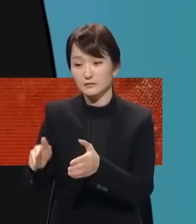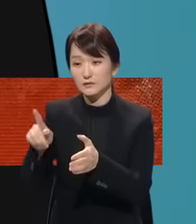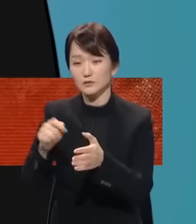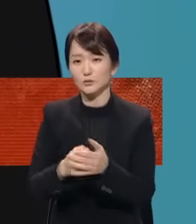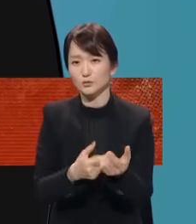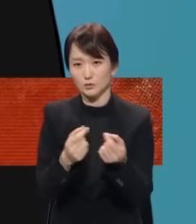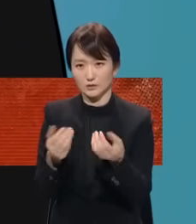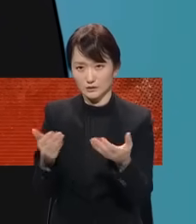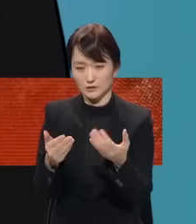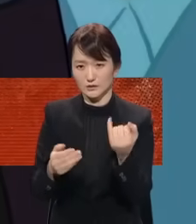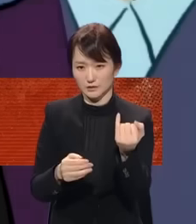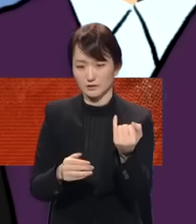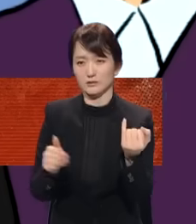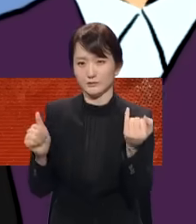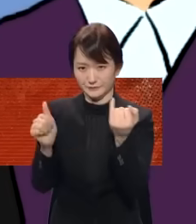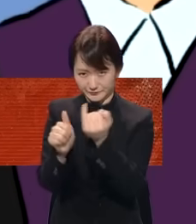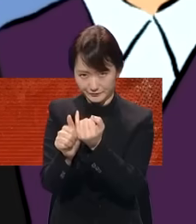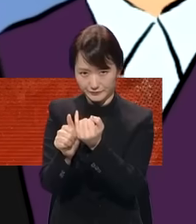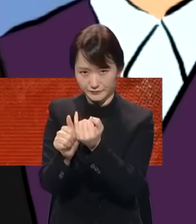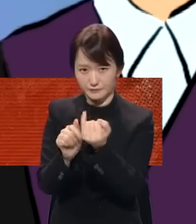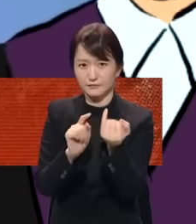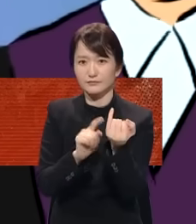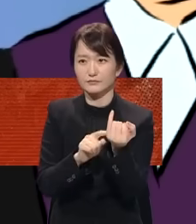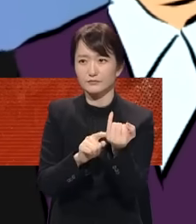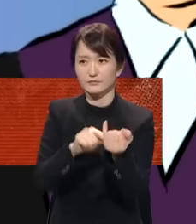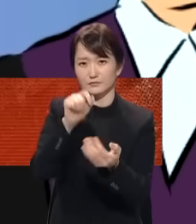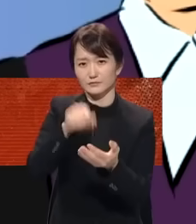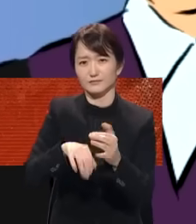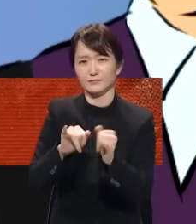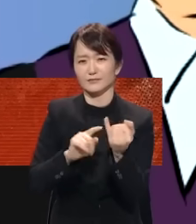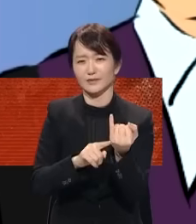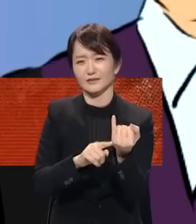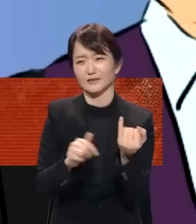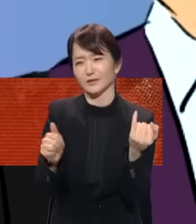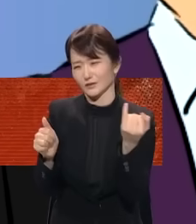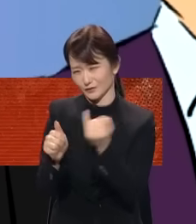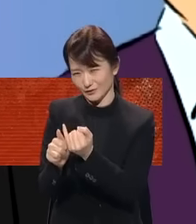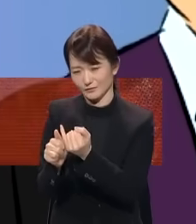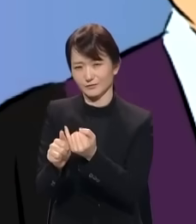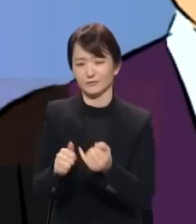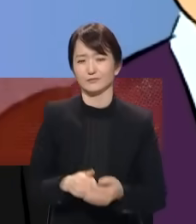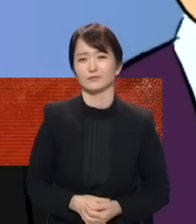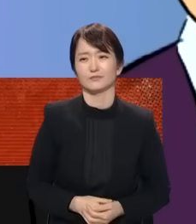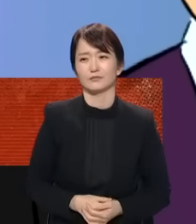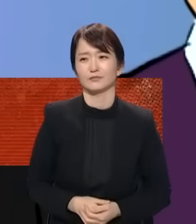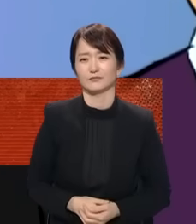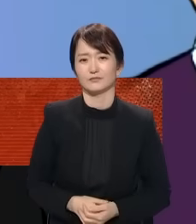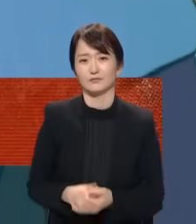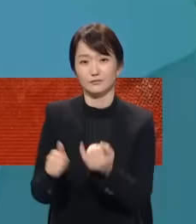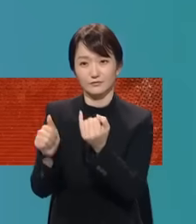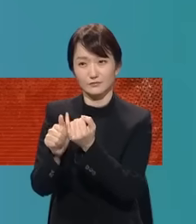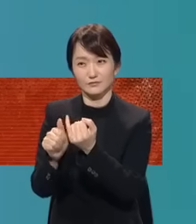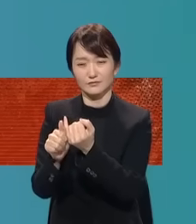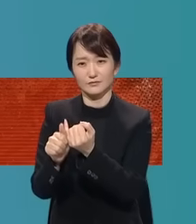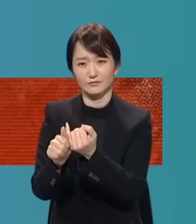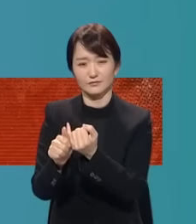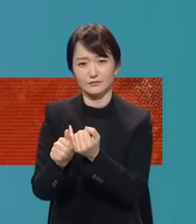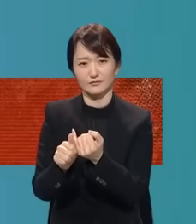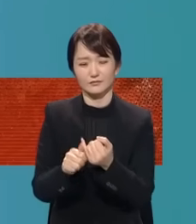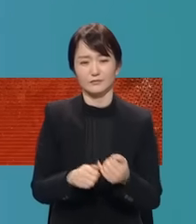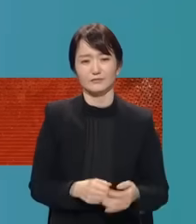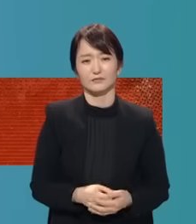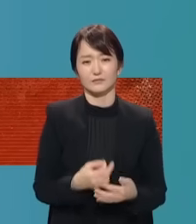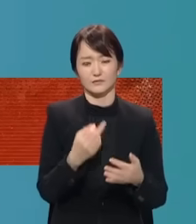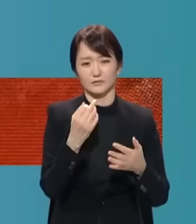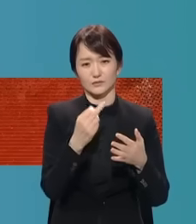동종업계 여성이랑 결혼을 했는데 무려 판사를 데리고 온 겁니다. 그러니까 이 두 부부는 정말 비교당할 운명에